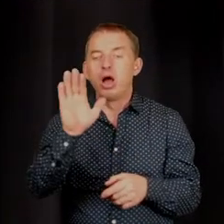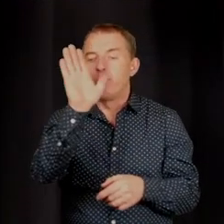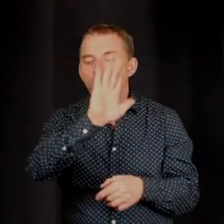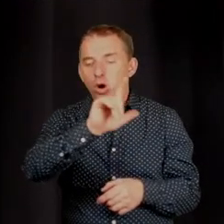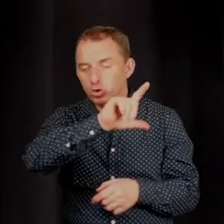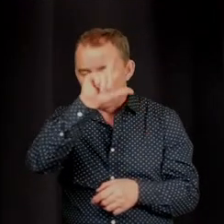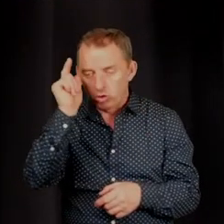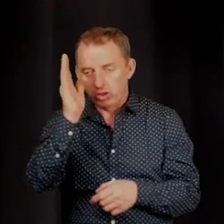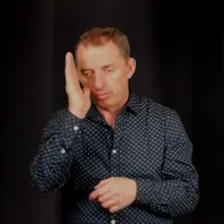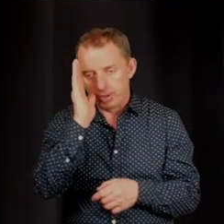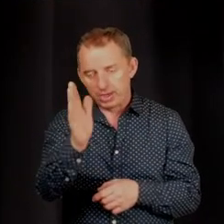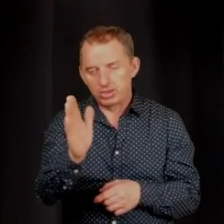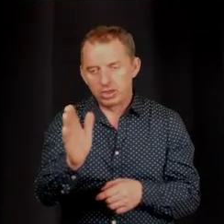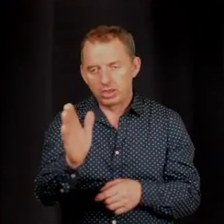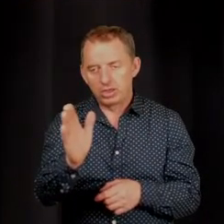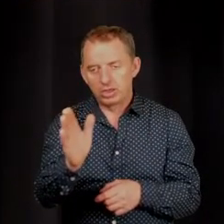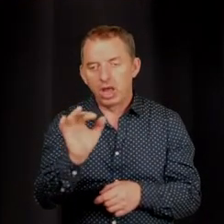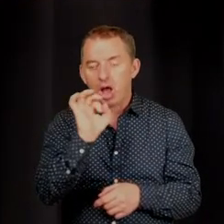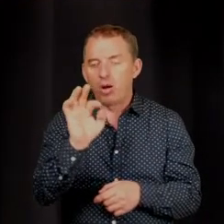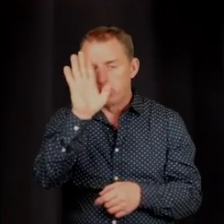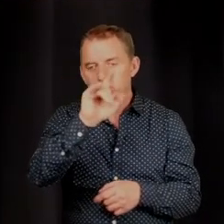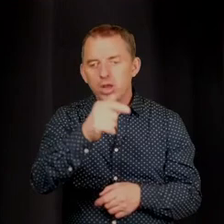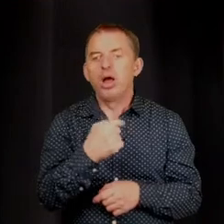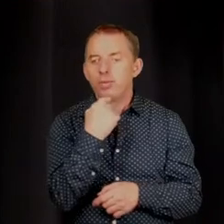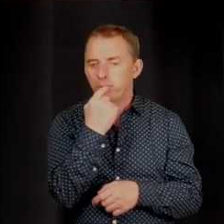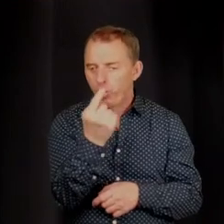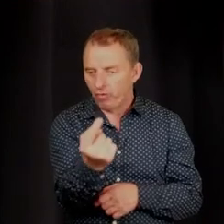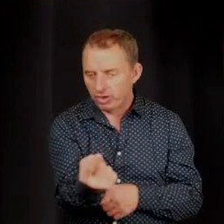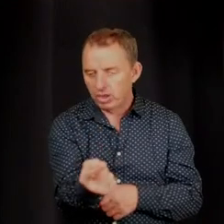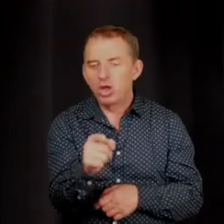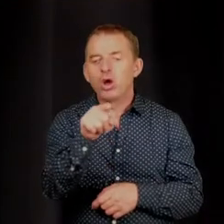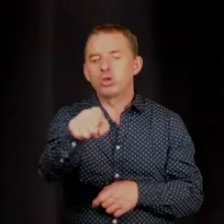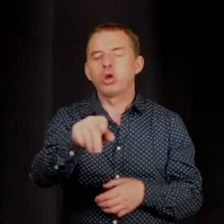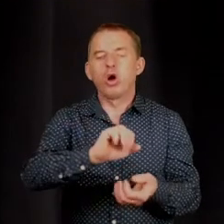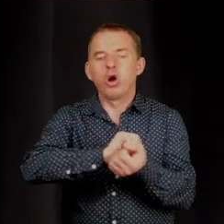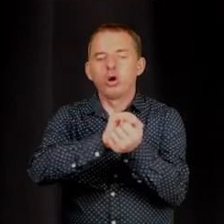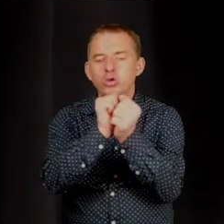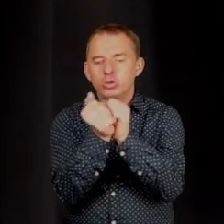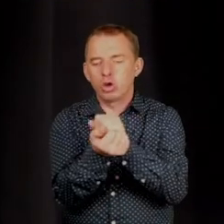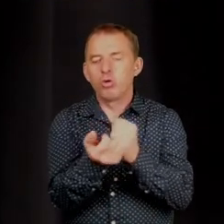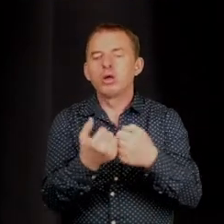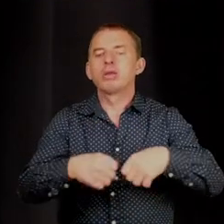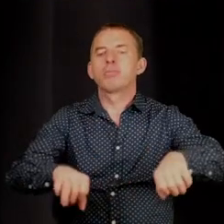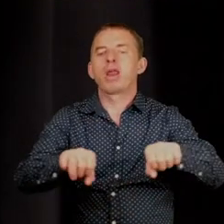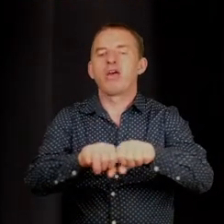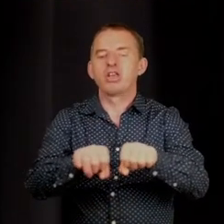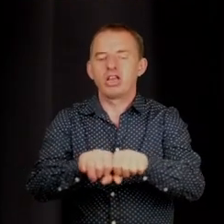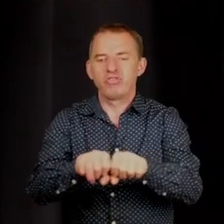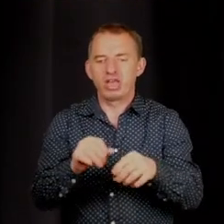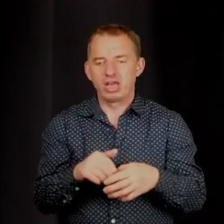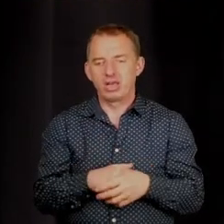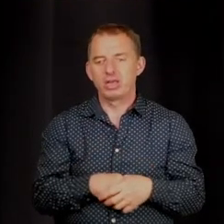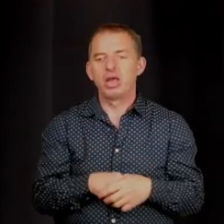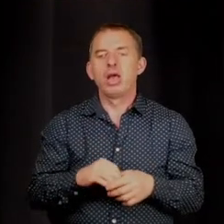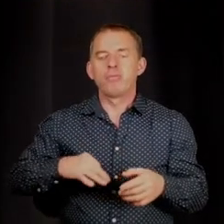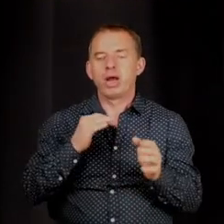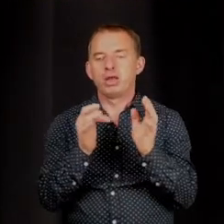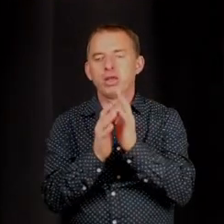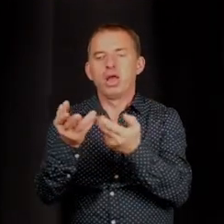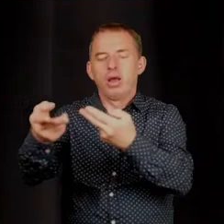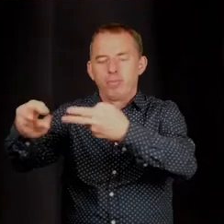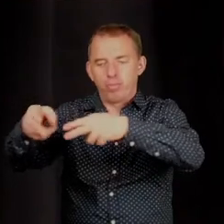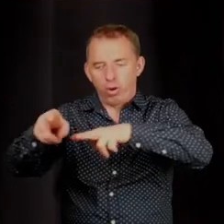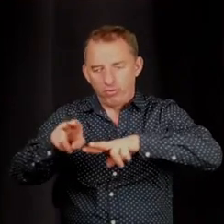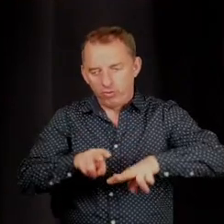będzie, o Bożym ludzie będzie powiedziane, że to są sprawiedliwi. Jesus will return to take them home. Pan Jezus powróci,